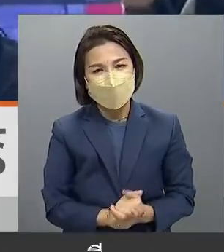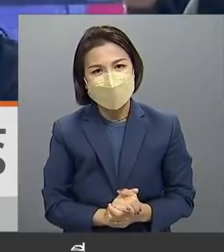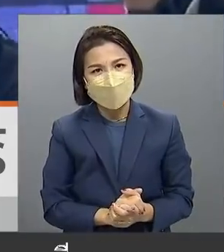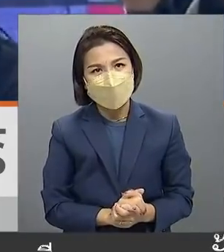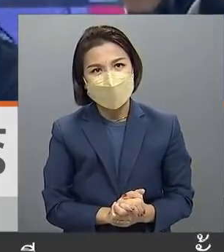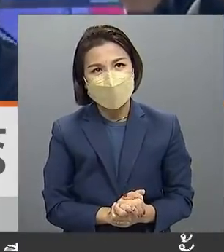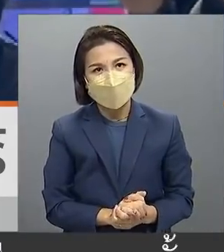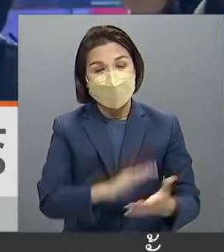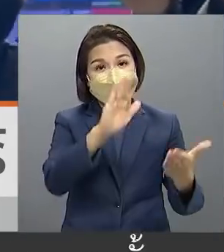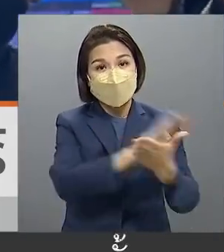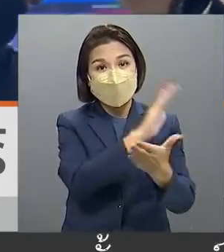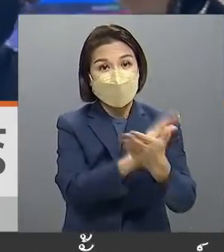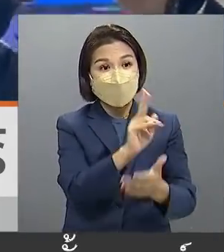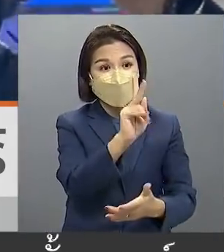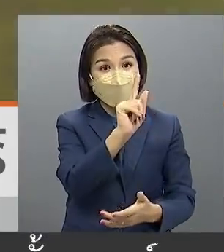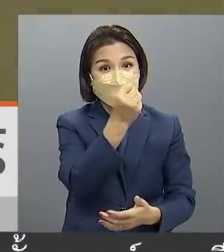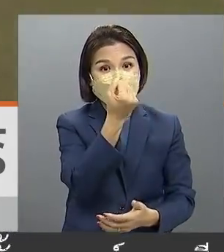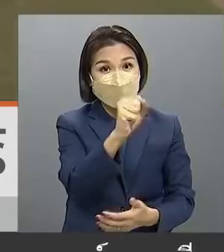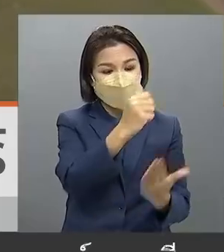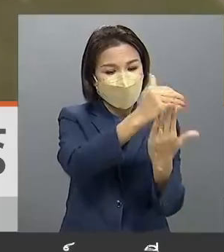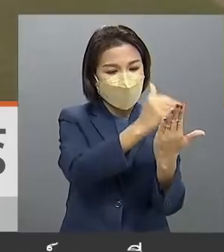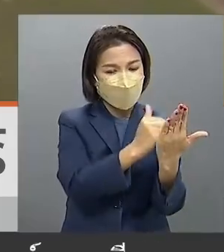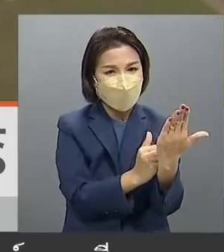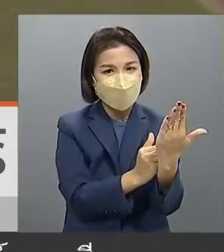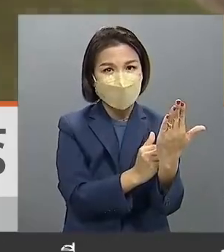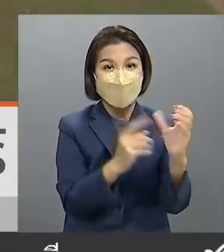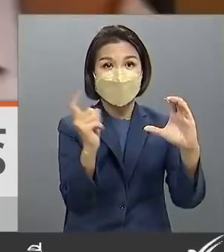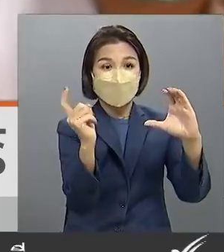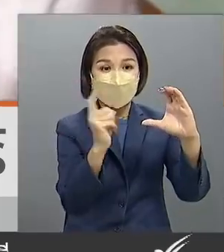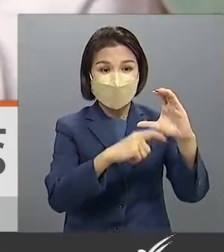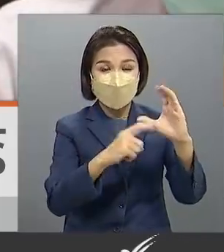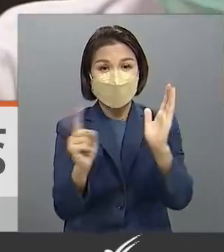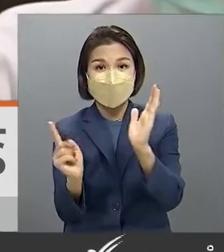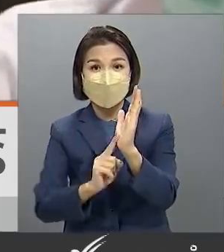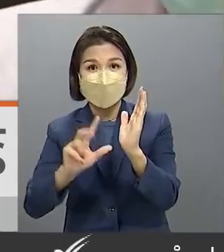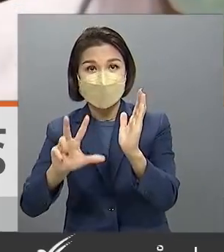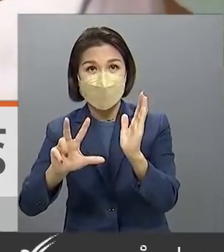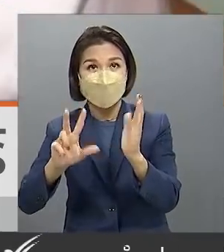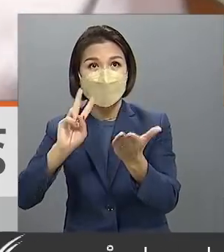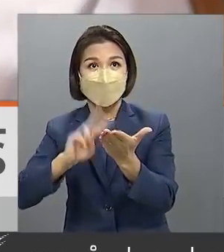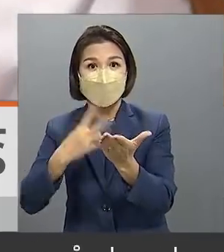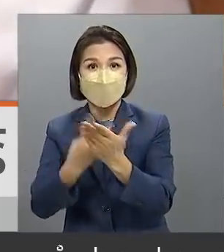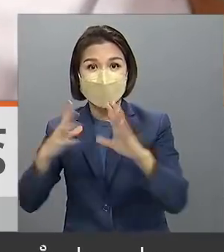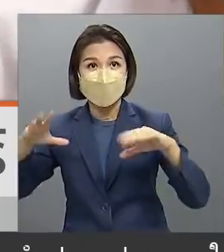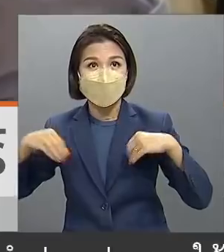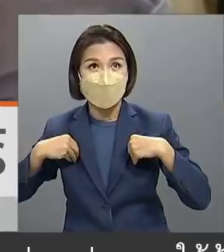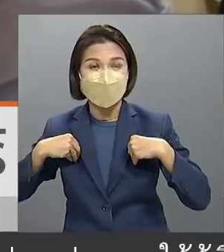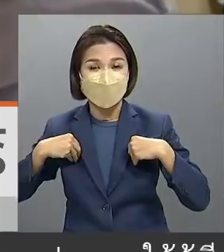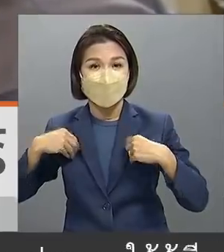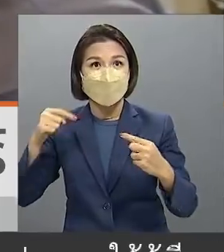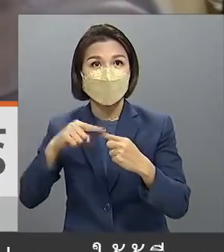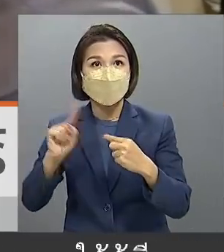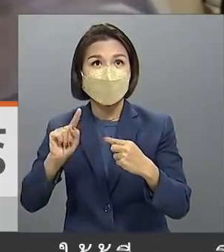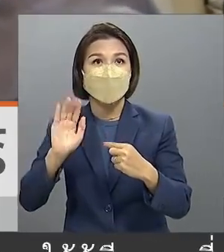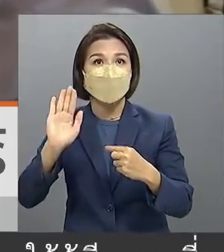นะคะว่าหากฉีดไฟเซอร์เข็มที่3เนี่ยค่ะแล้วจะเป็นการยอมรับว่าวัคซีนซิโนแวคไม่มีประสิทธิภาพ